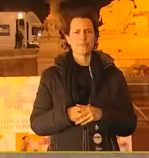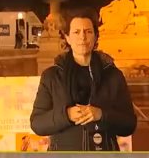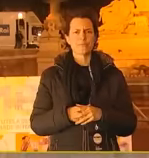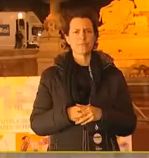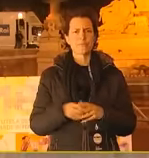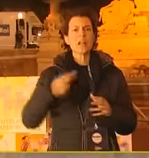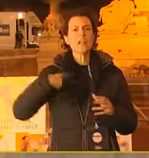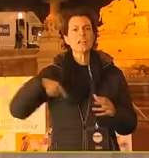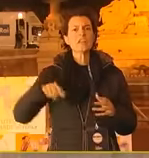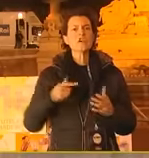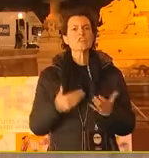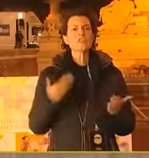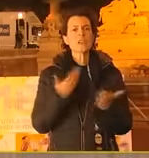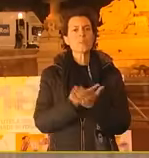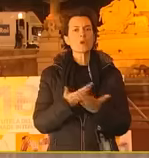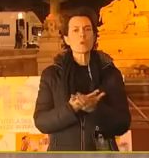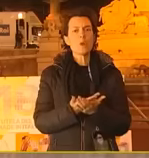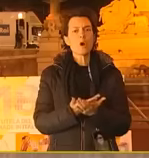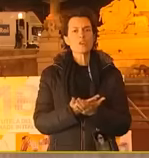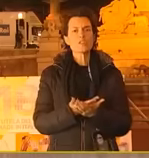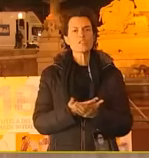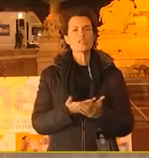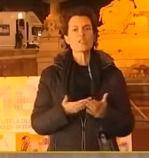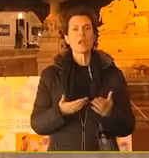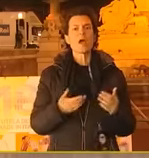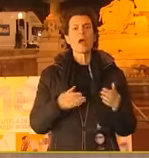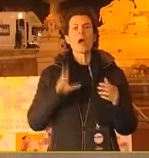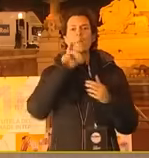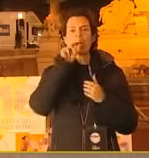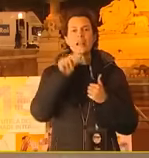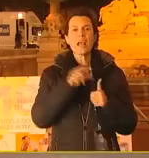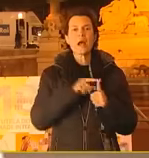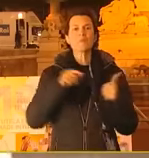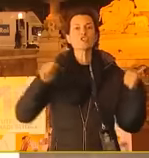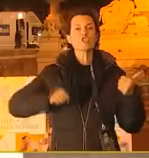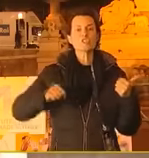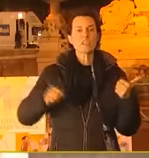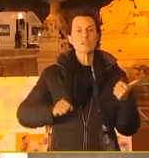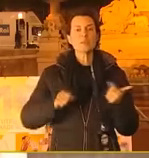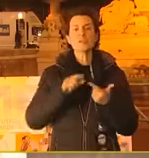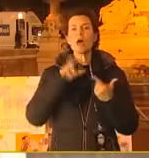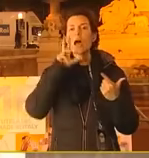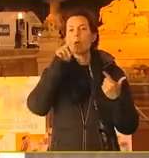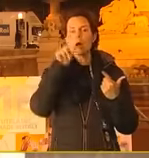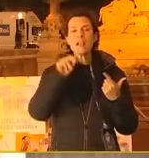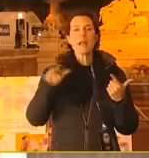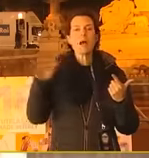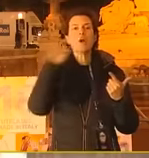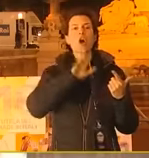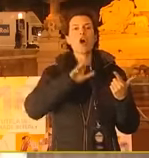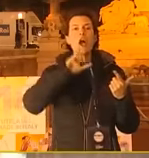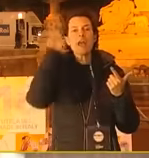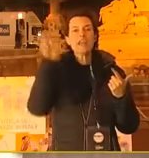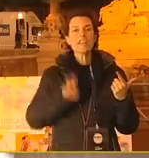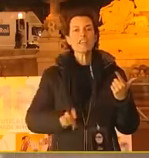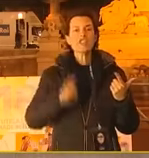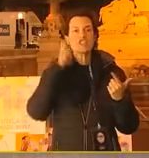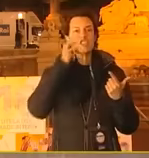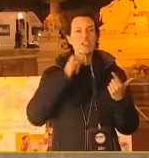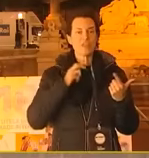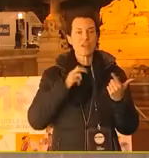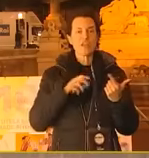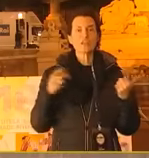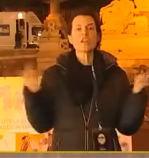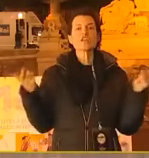le nostre proposte, quando parliamo di sostenibilità e che cosa significa, quando parliamo di energie verdi, stop alle